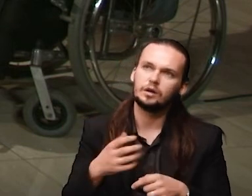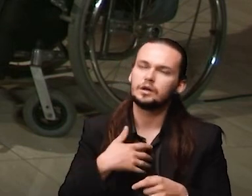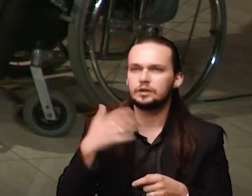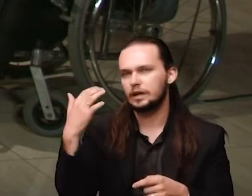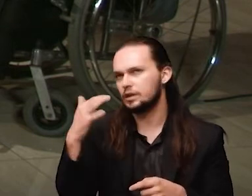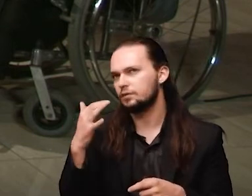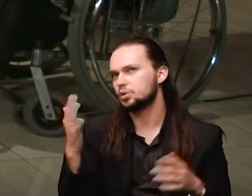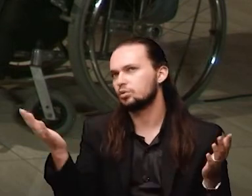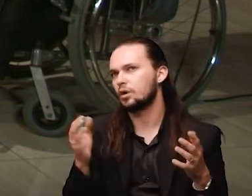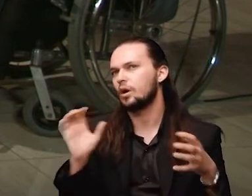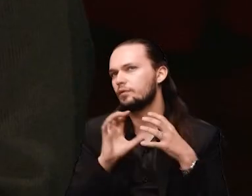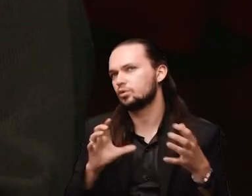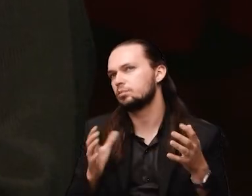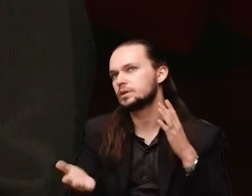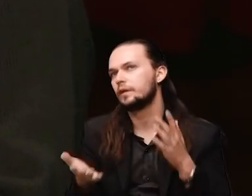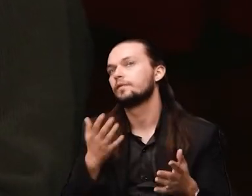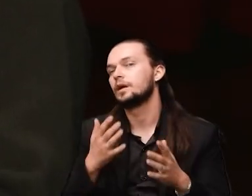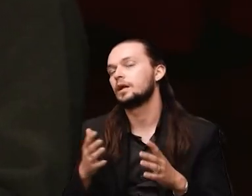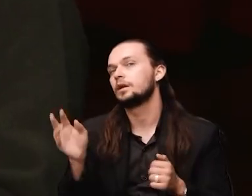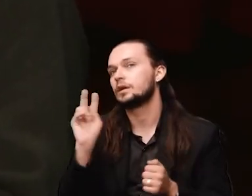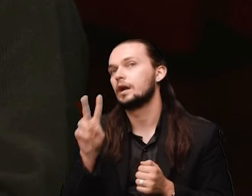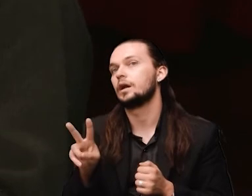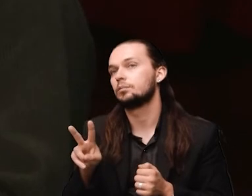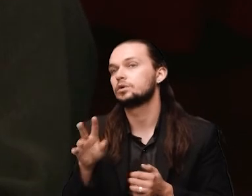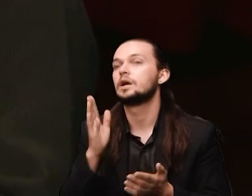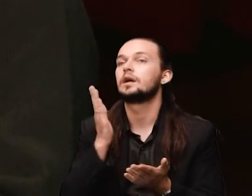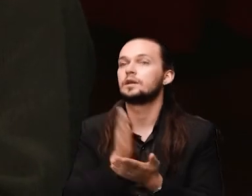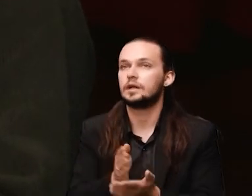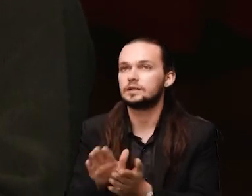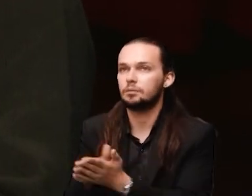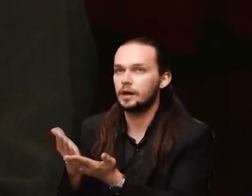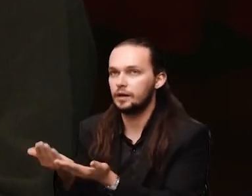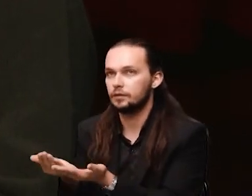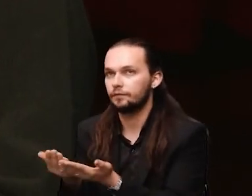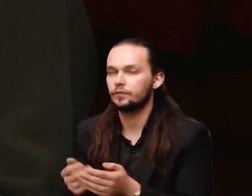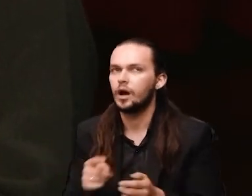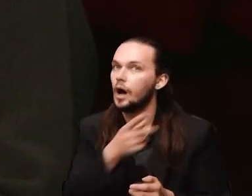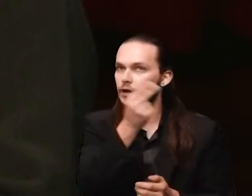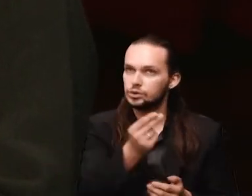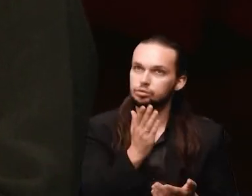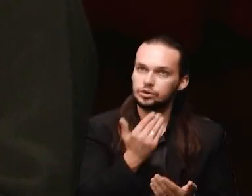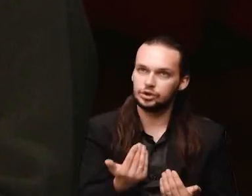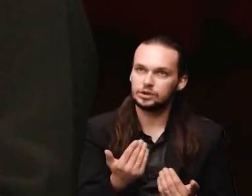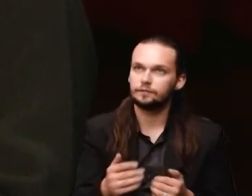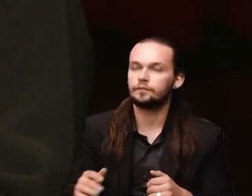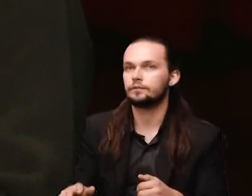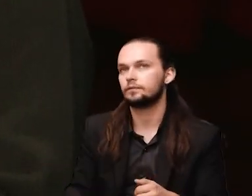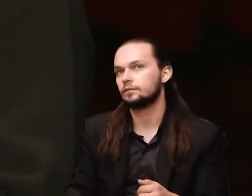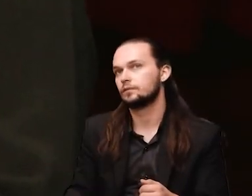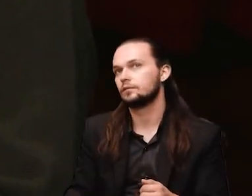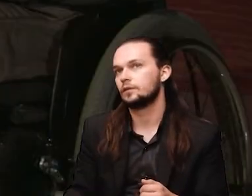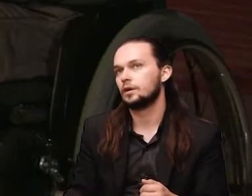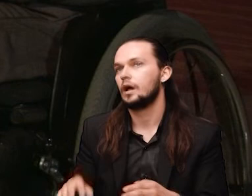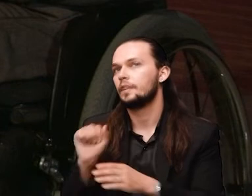вижу, какой из автобусов или троллейбусов оснащен этим самым аппарелем. По-моему, рисуют же сейчас на... Они нет, очень